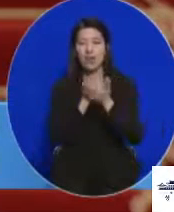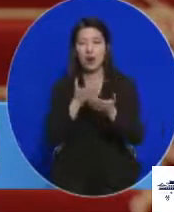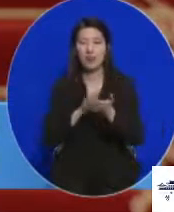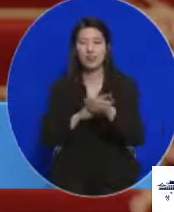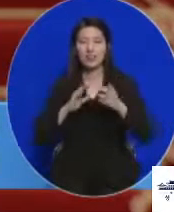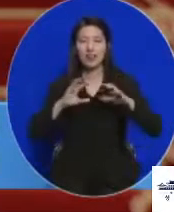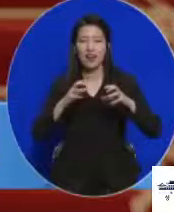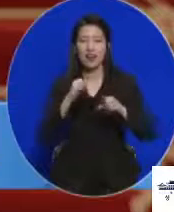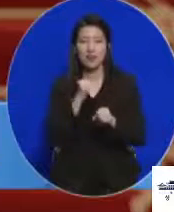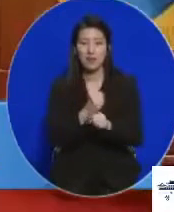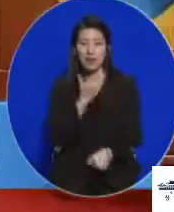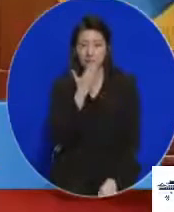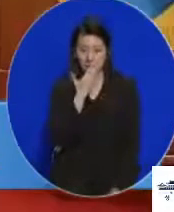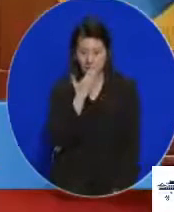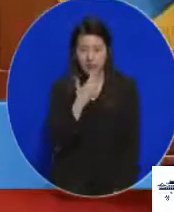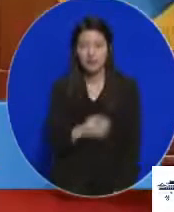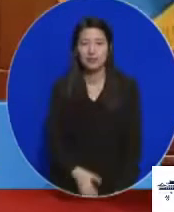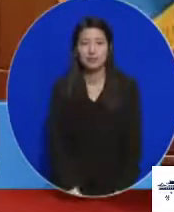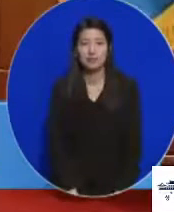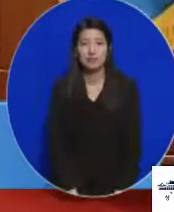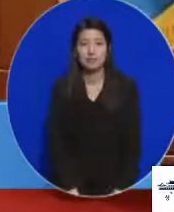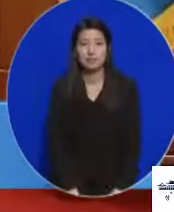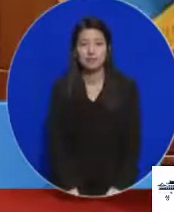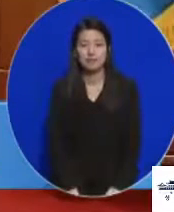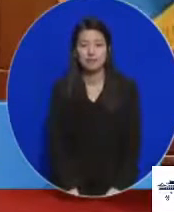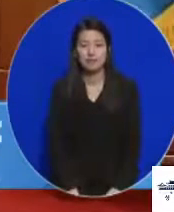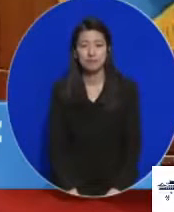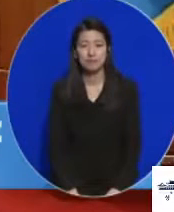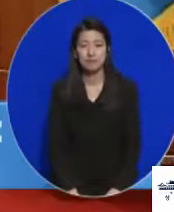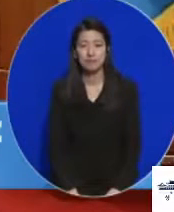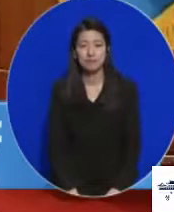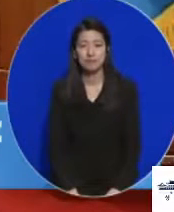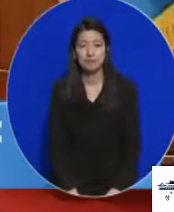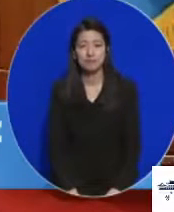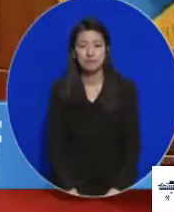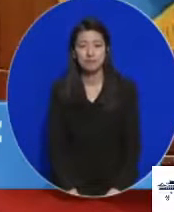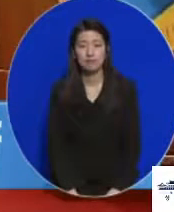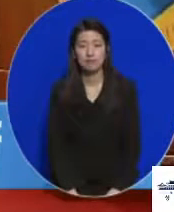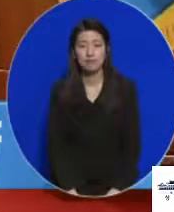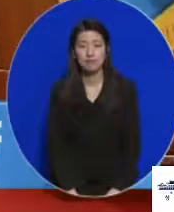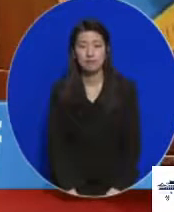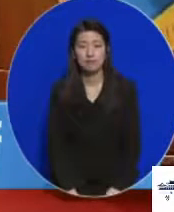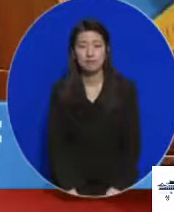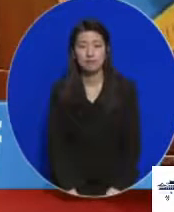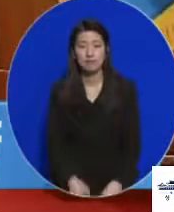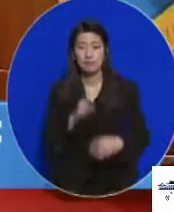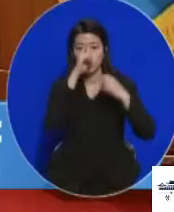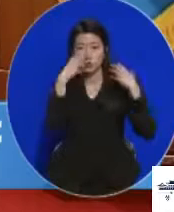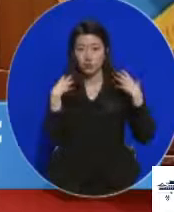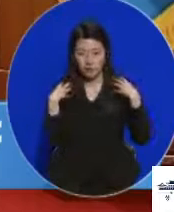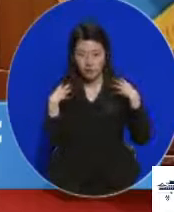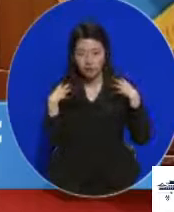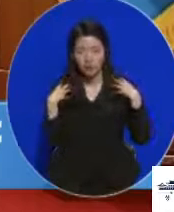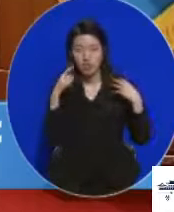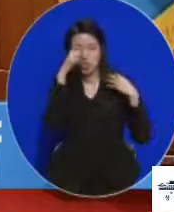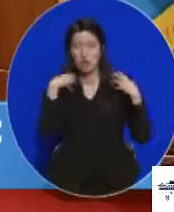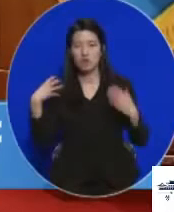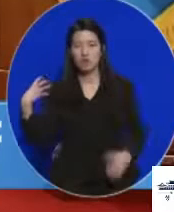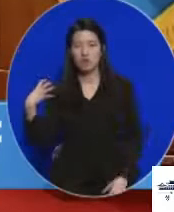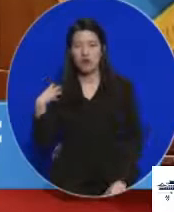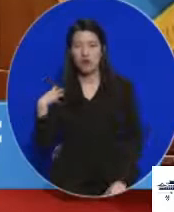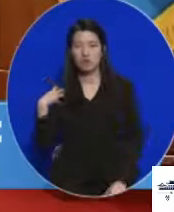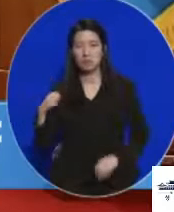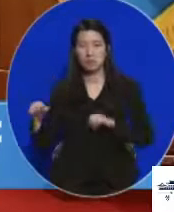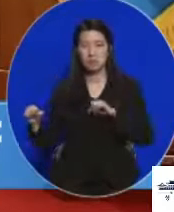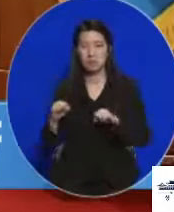수 있을 것입니다 정부는 민간이 활발하게 참여할 수 있도록 뉴딜